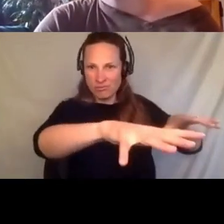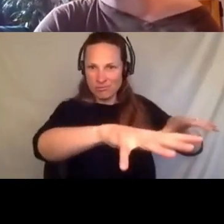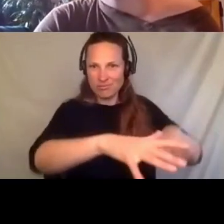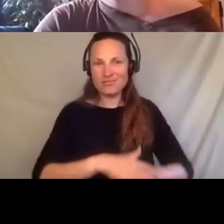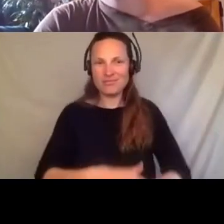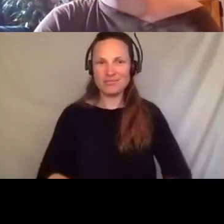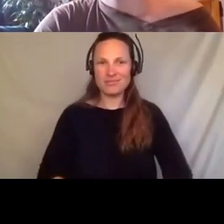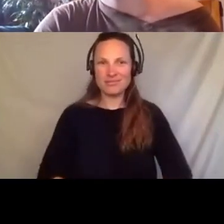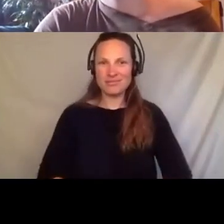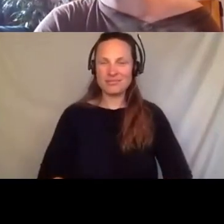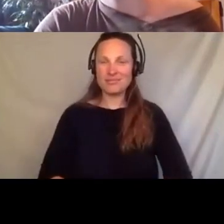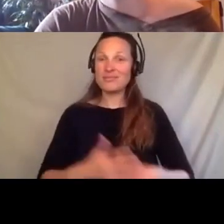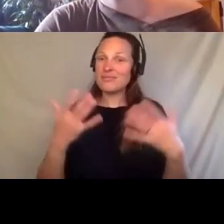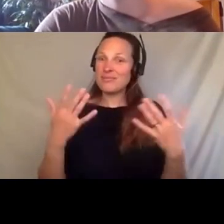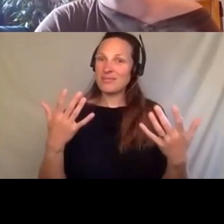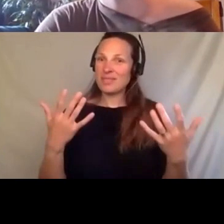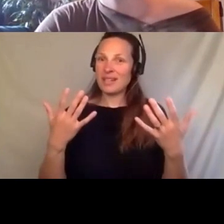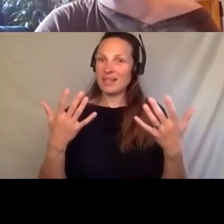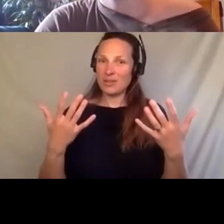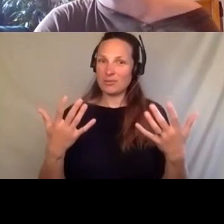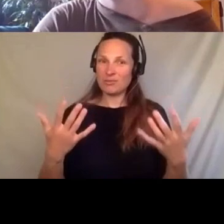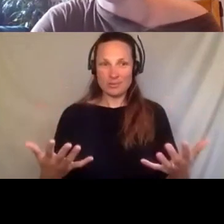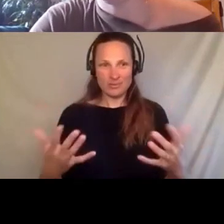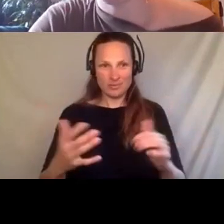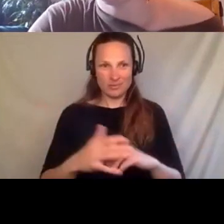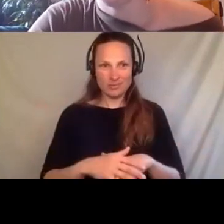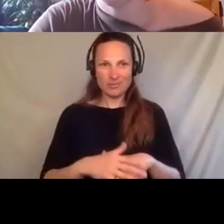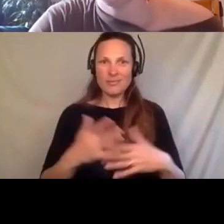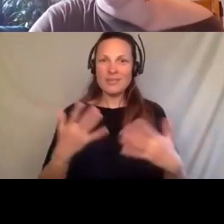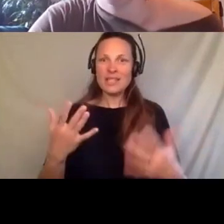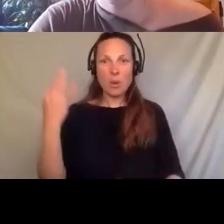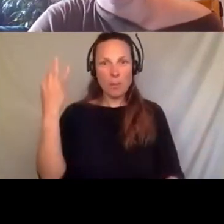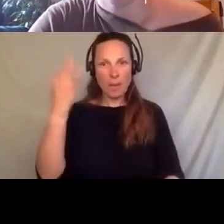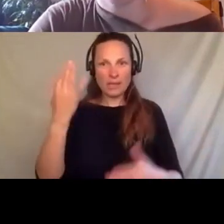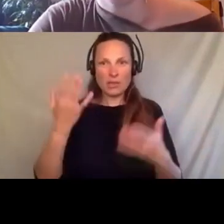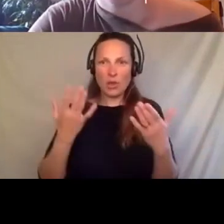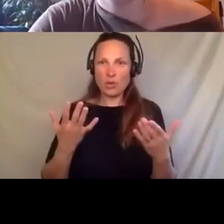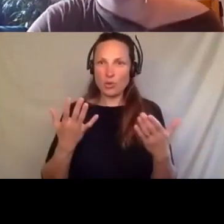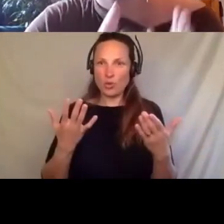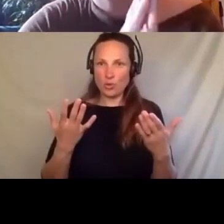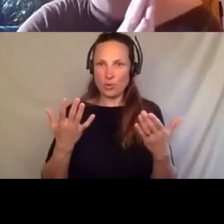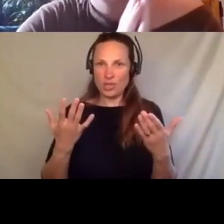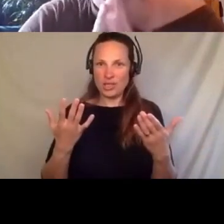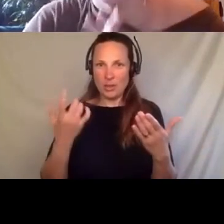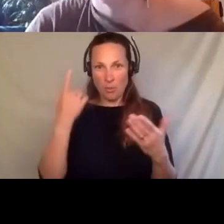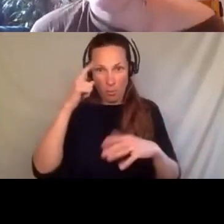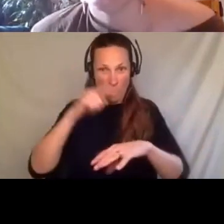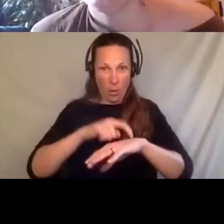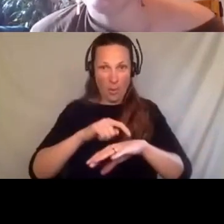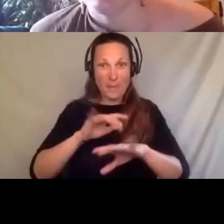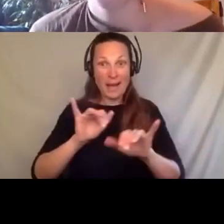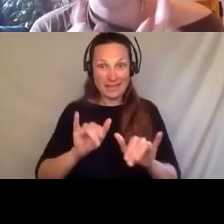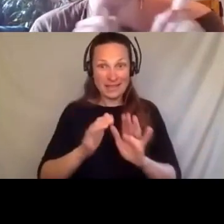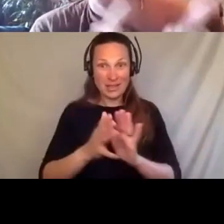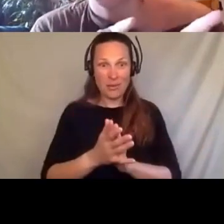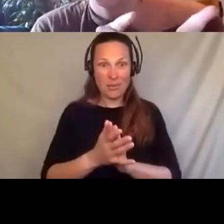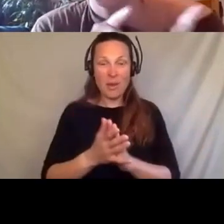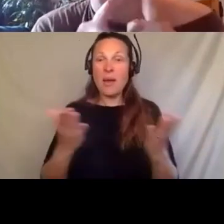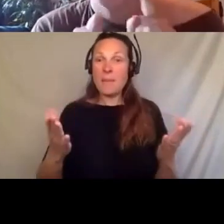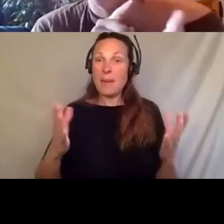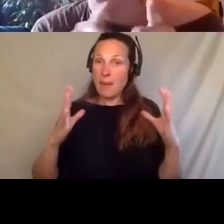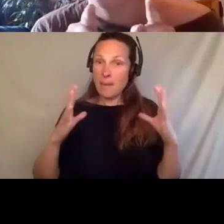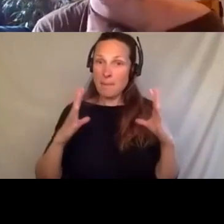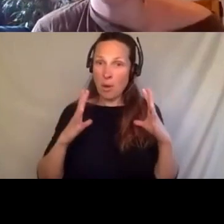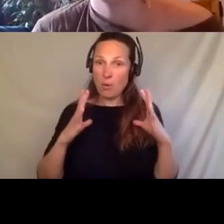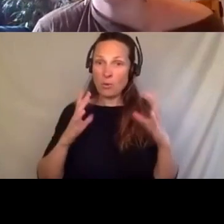Et c'est ce qui constitue la présentation pour l'instant. On va partir en pause et au